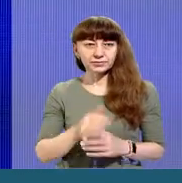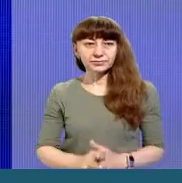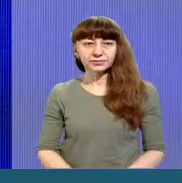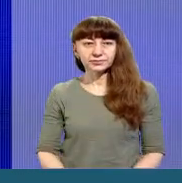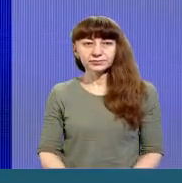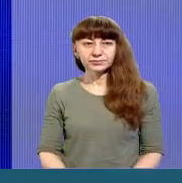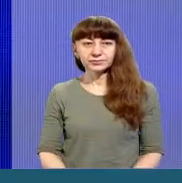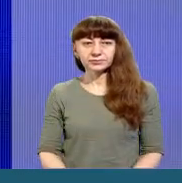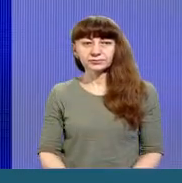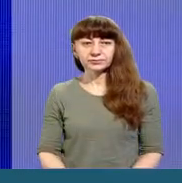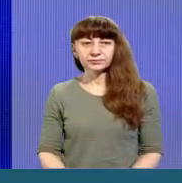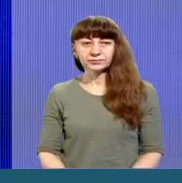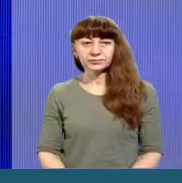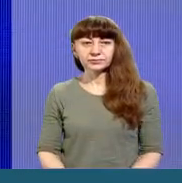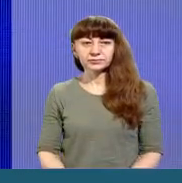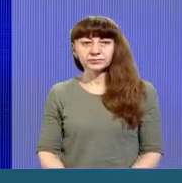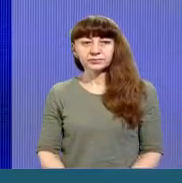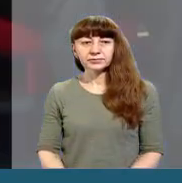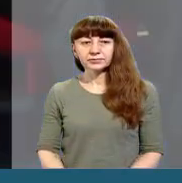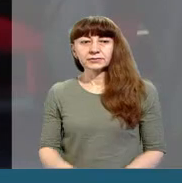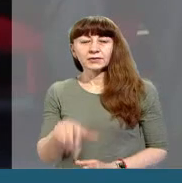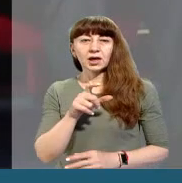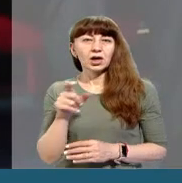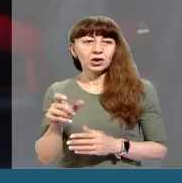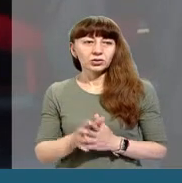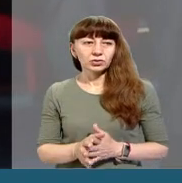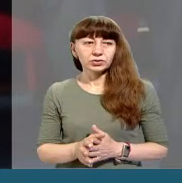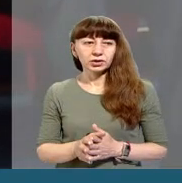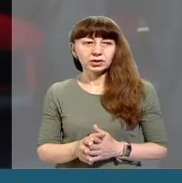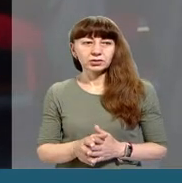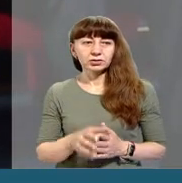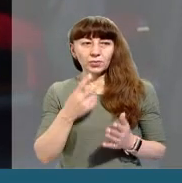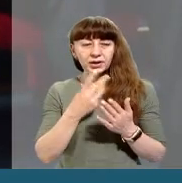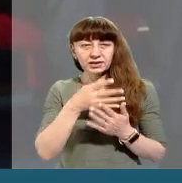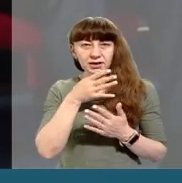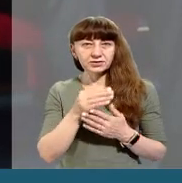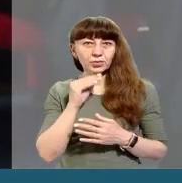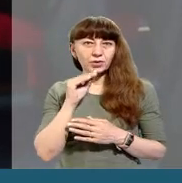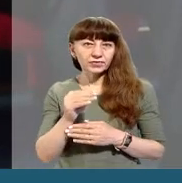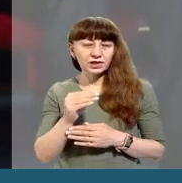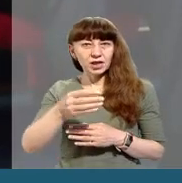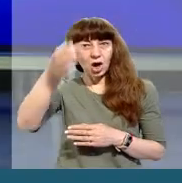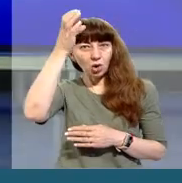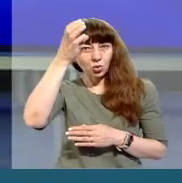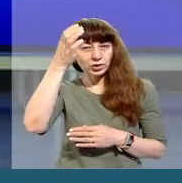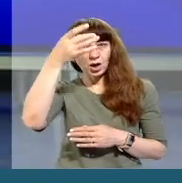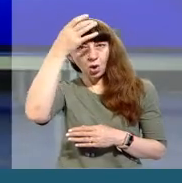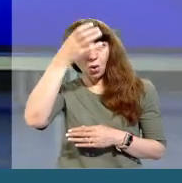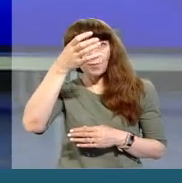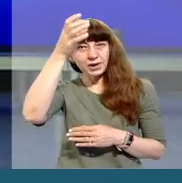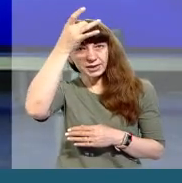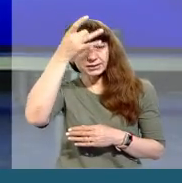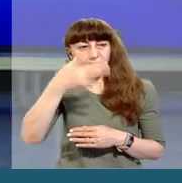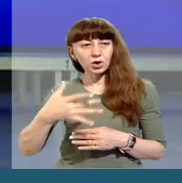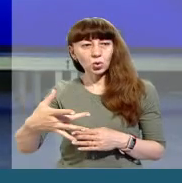біз осымен мақтанамыз, мақтан тұтамыз. Ғылым, білім, мәдениет, спорт, бизнес және тағы да басқа